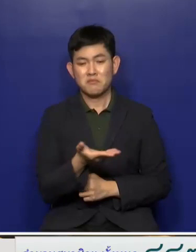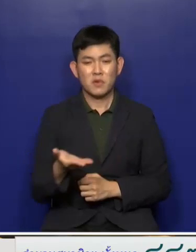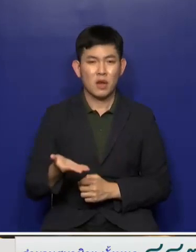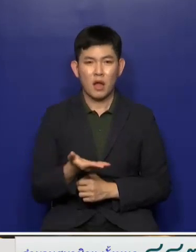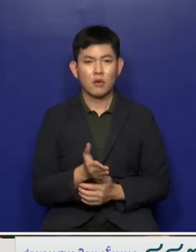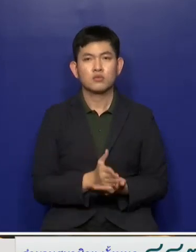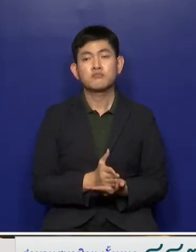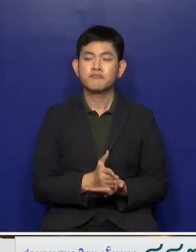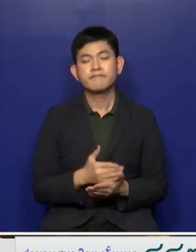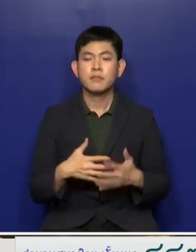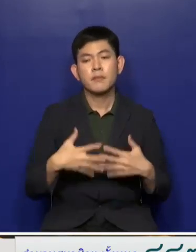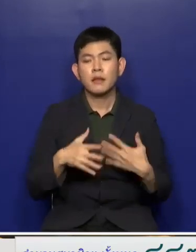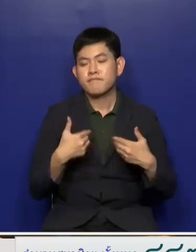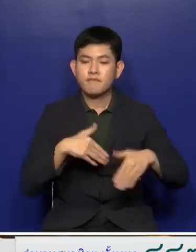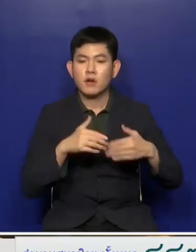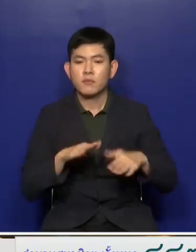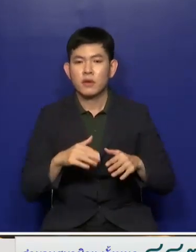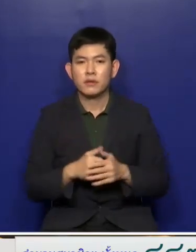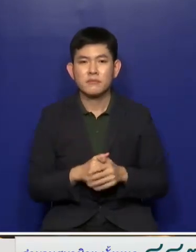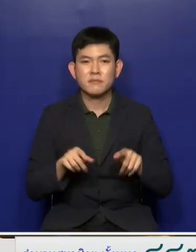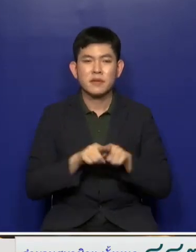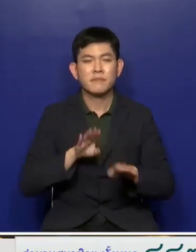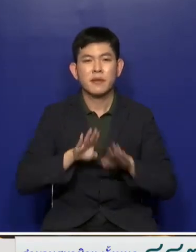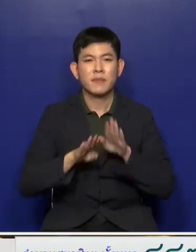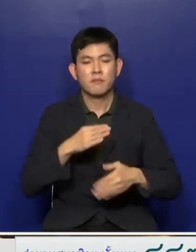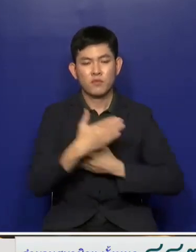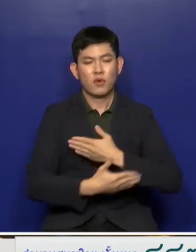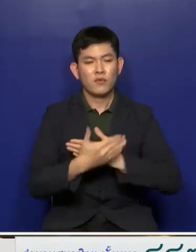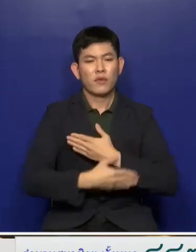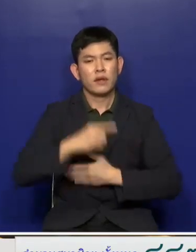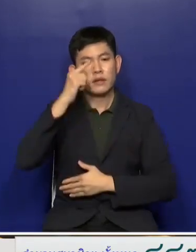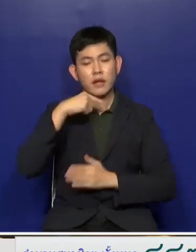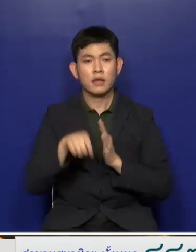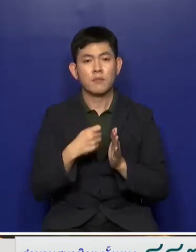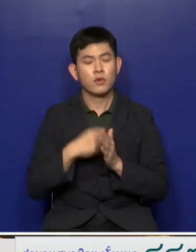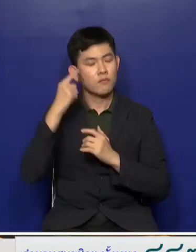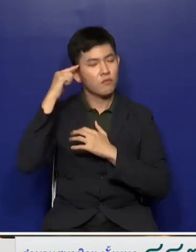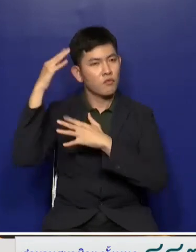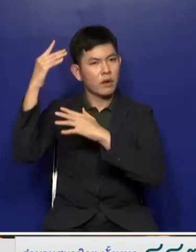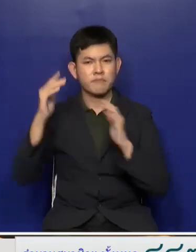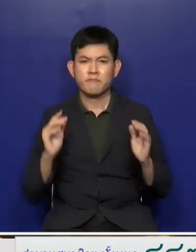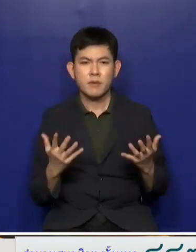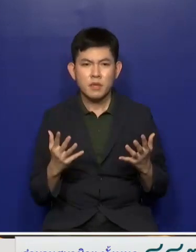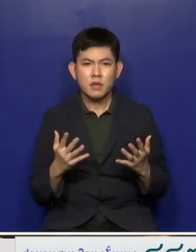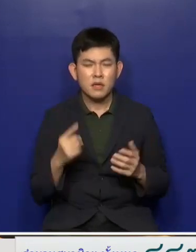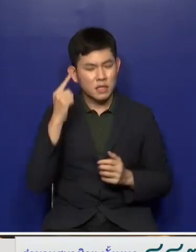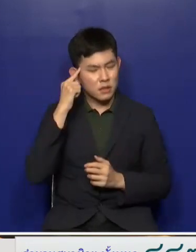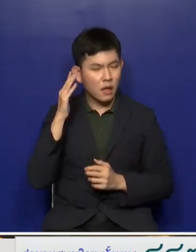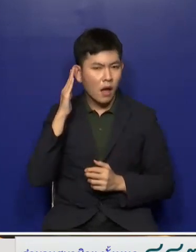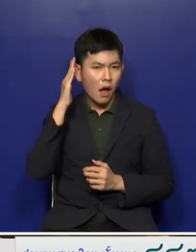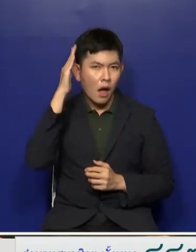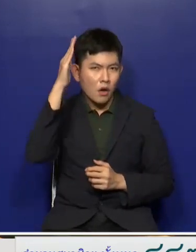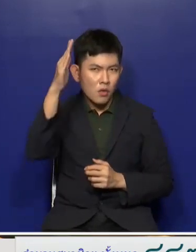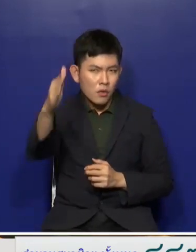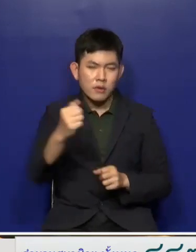างก็ช่างไม่ถึงก็ช่างแบบรถไฟไทยปัจจุบันนี่แหละเพราะเราไม่กล้าฝันว่าเราจะพาอนาคตข้างหน้าไปอย่าง